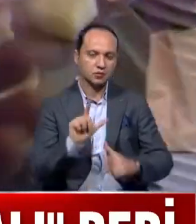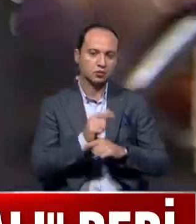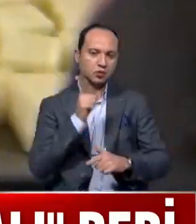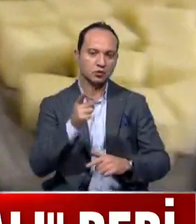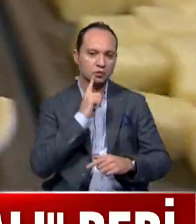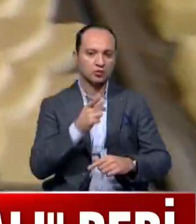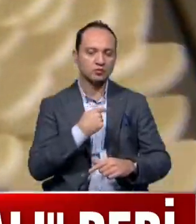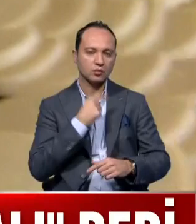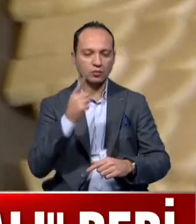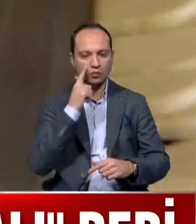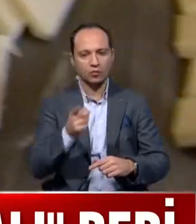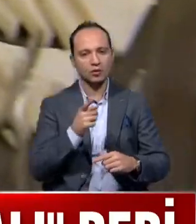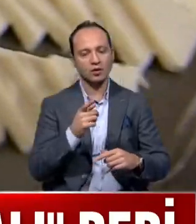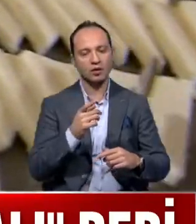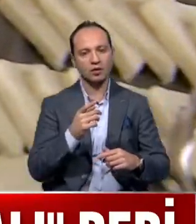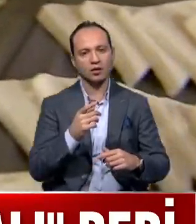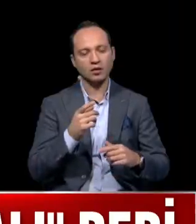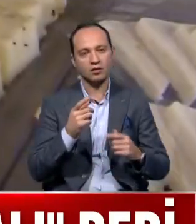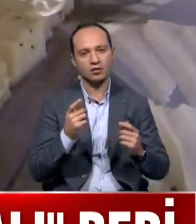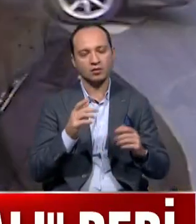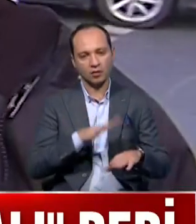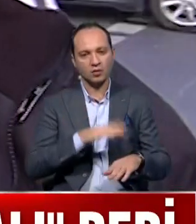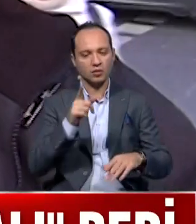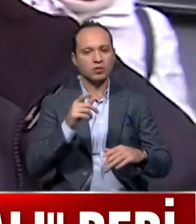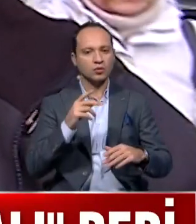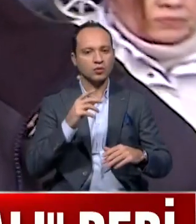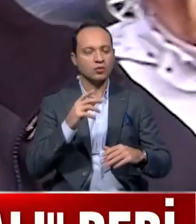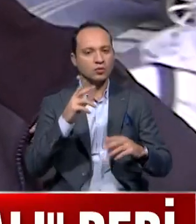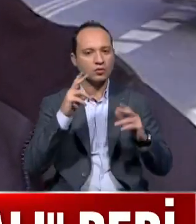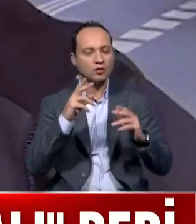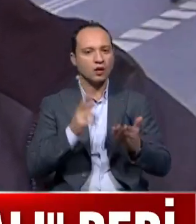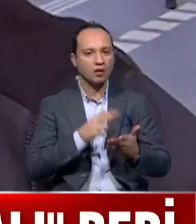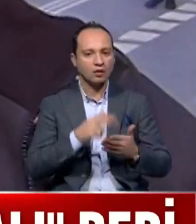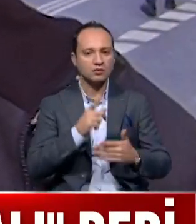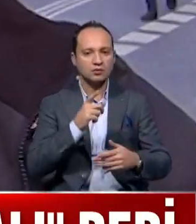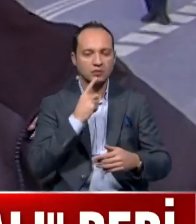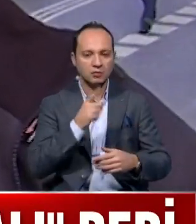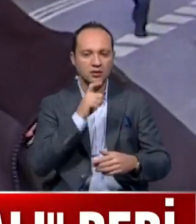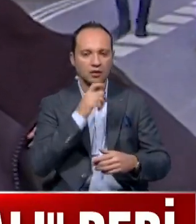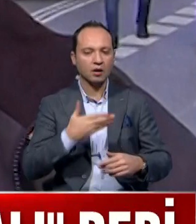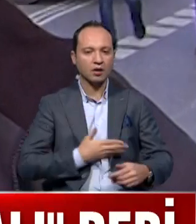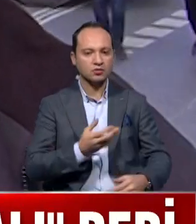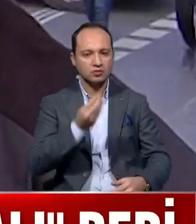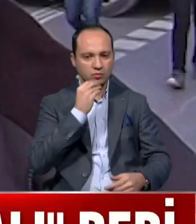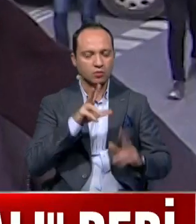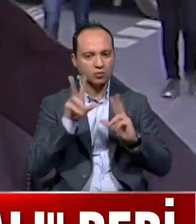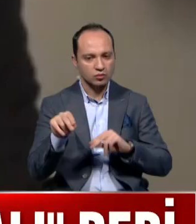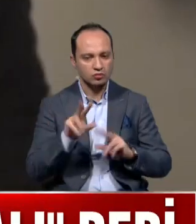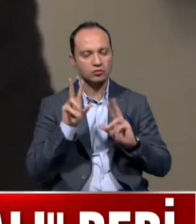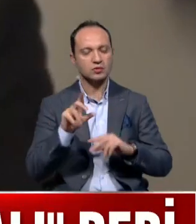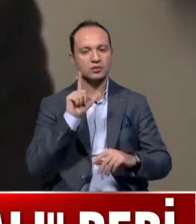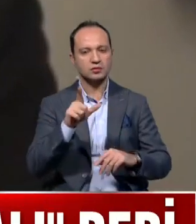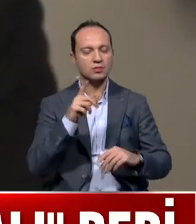öyle söylüyor. Biz de ona göre uyum sağlıyoruz zaten. Uyku ya da kahvaltı disiplinin hepsi bence yanlış. İnsan acıkınca yemeli, uykusu gelince